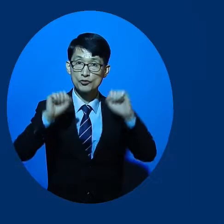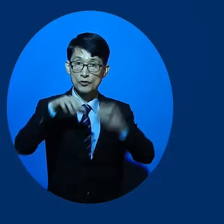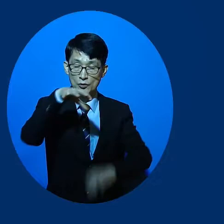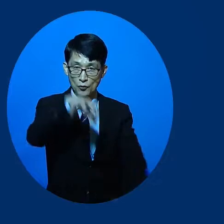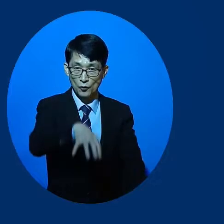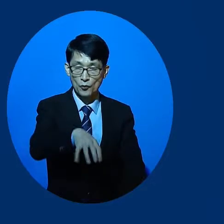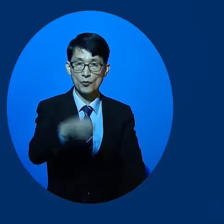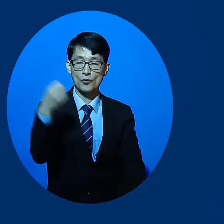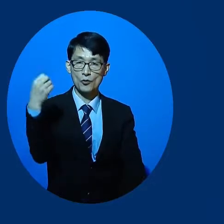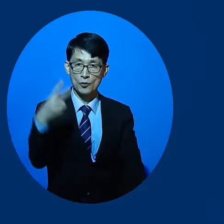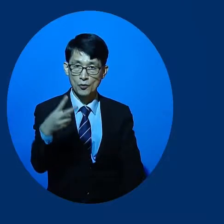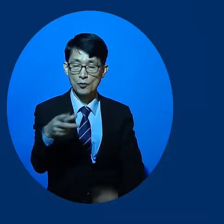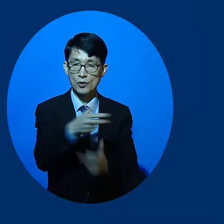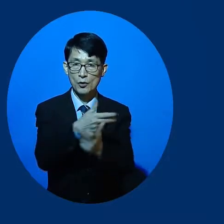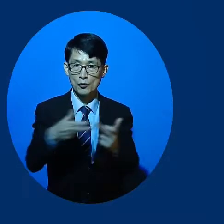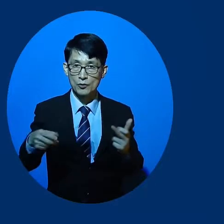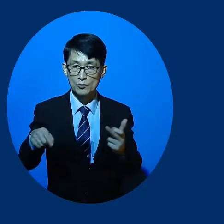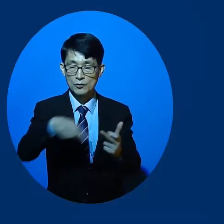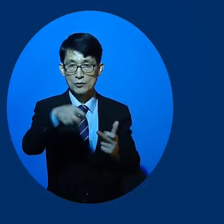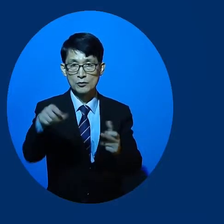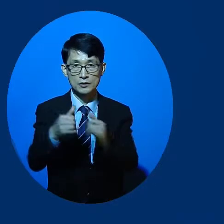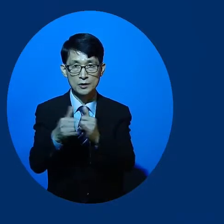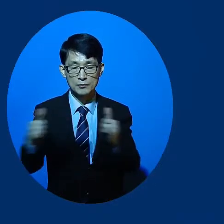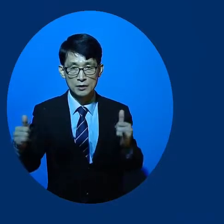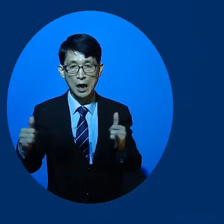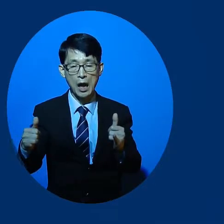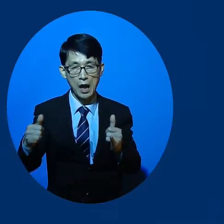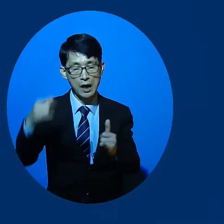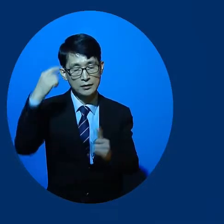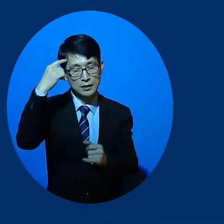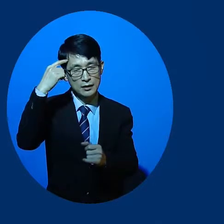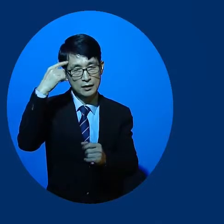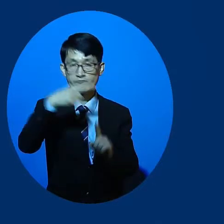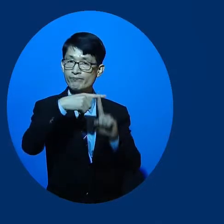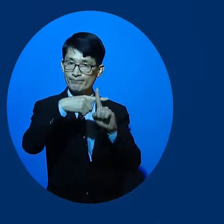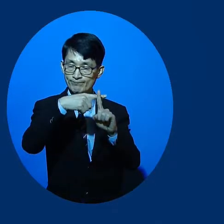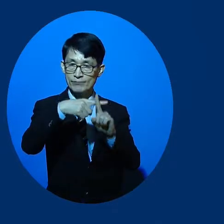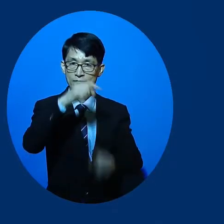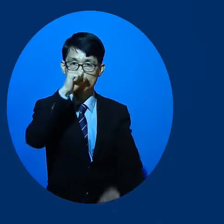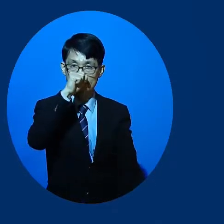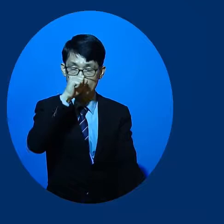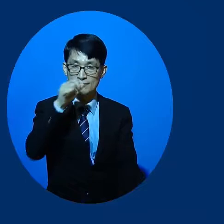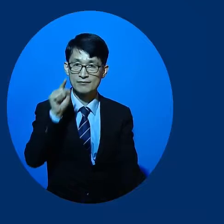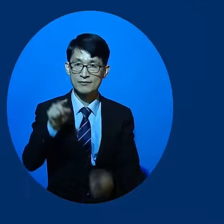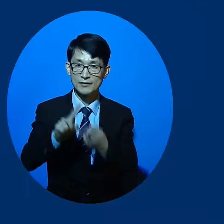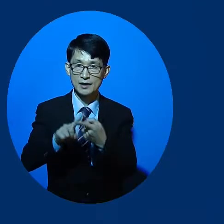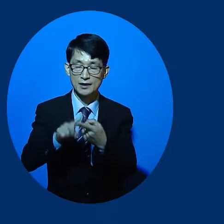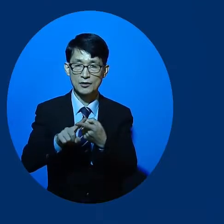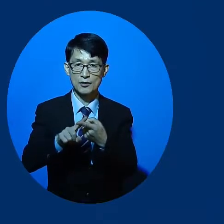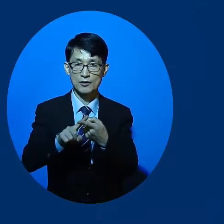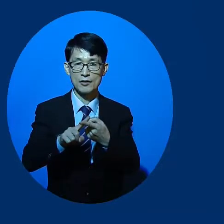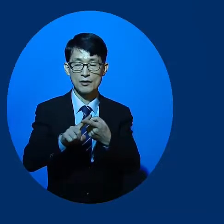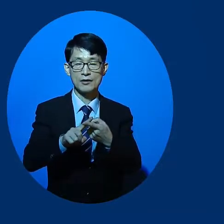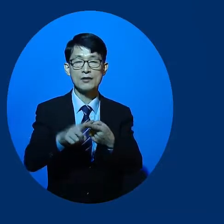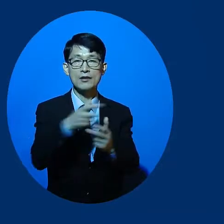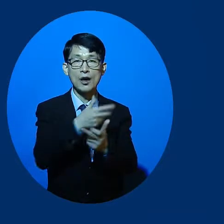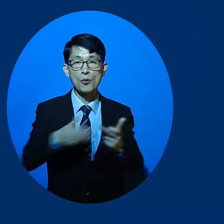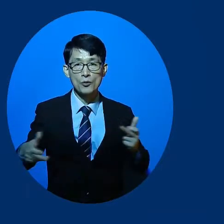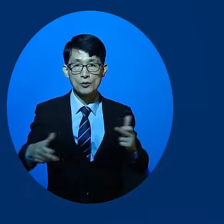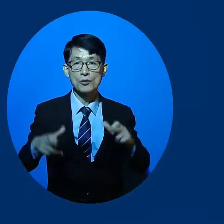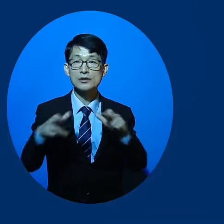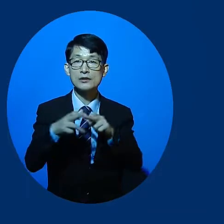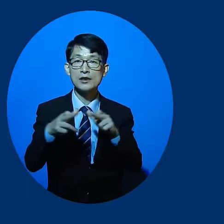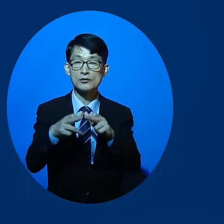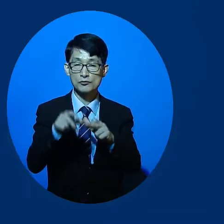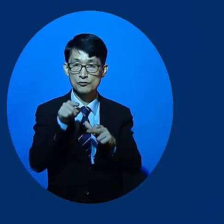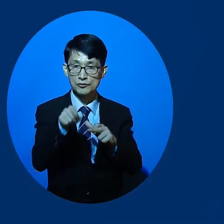분야에 대한 강원도민의 긍정적인 인식 전환을 통해 장애인 체육 분야의 문화유산을 지키고 발전시킬 수